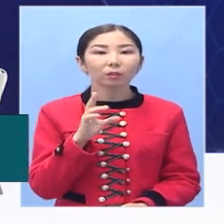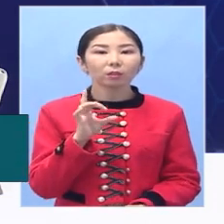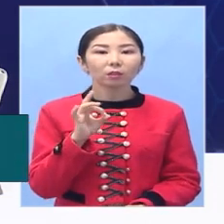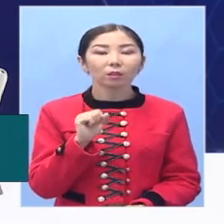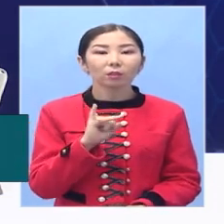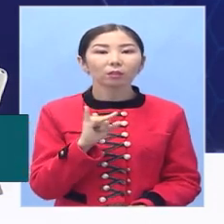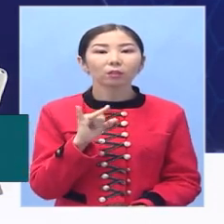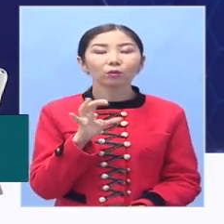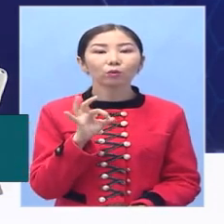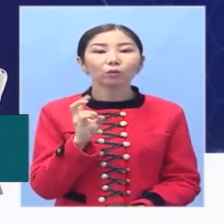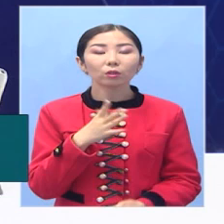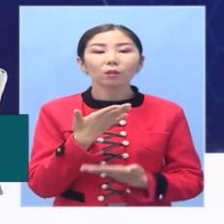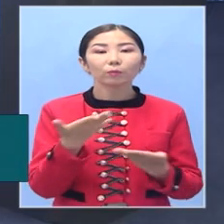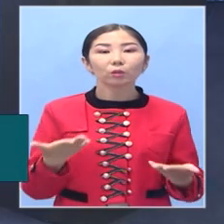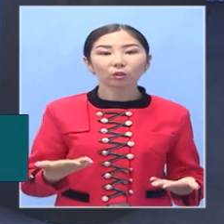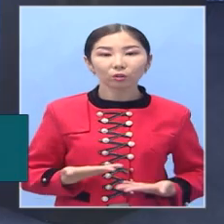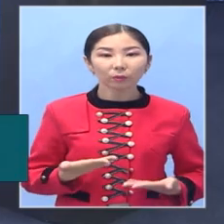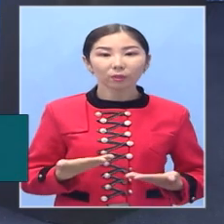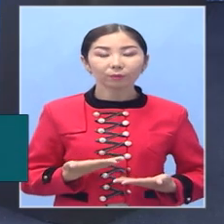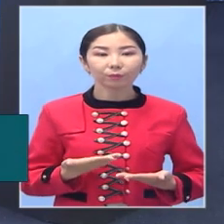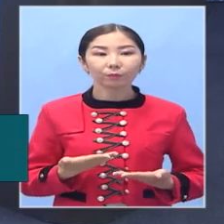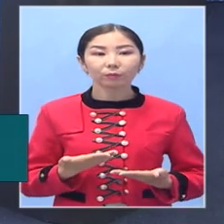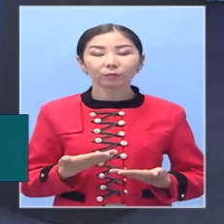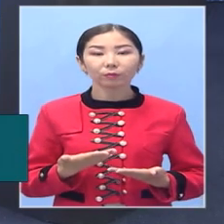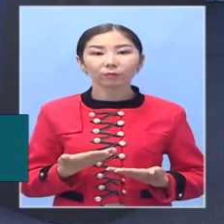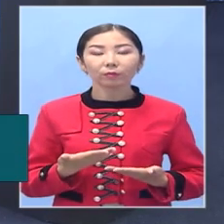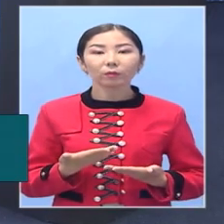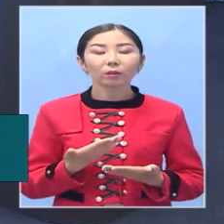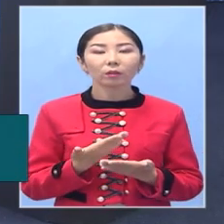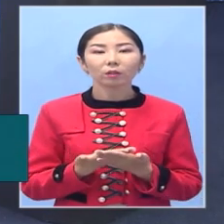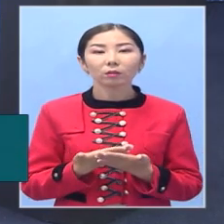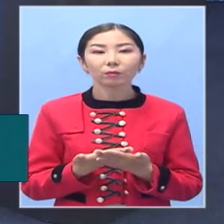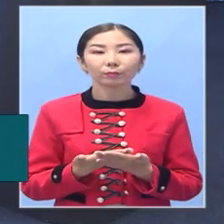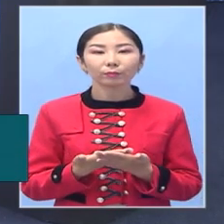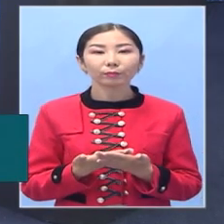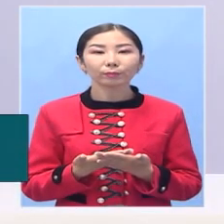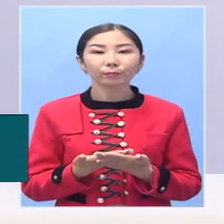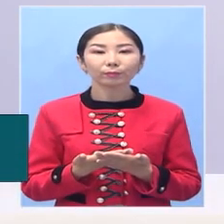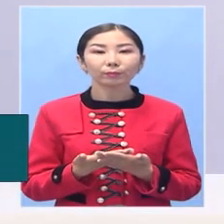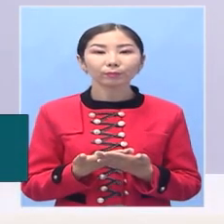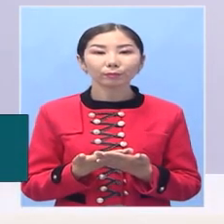тұрғынымын. Мына Азғана Ахметова Амангелді дейтін зейнеткер.